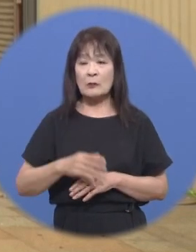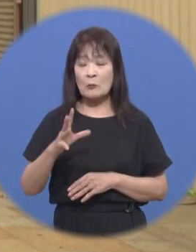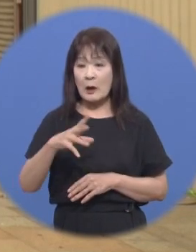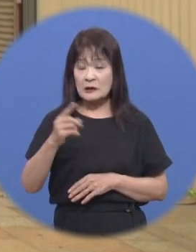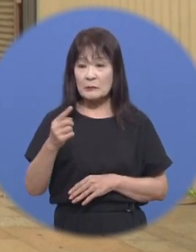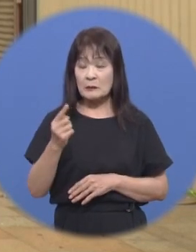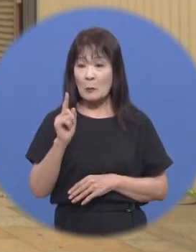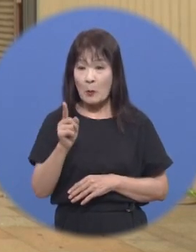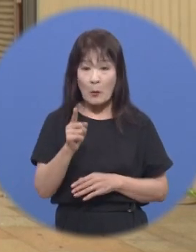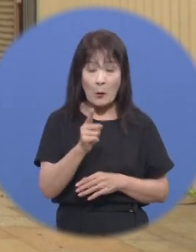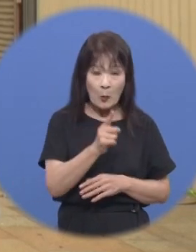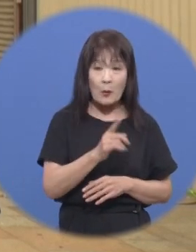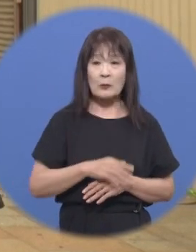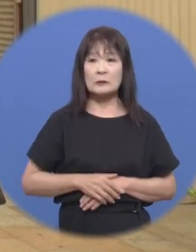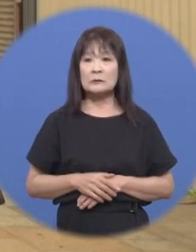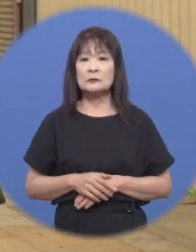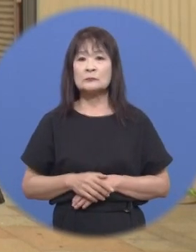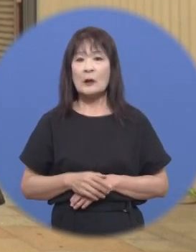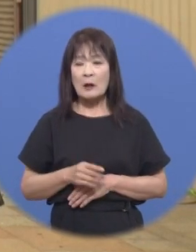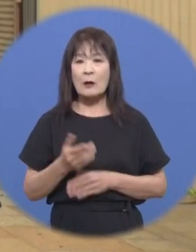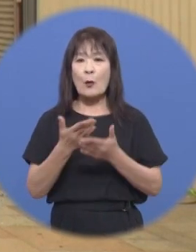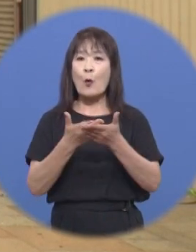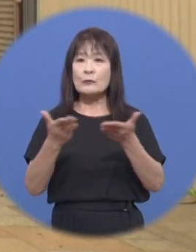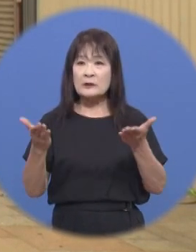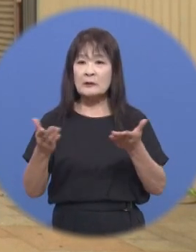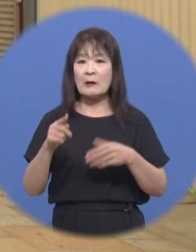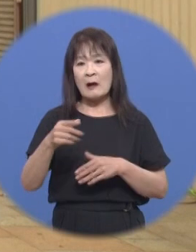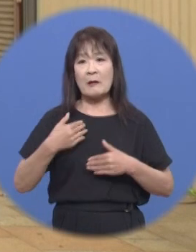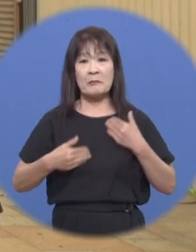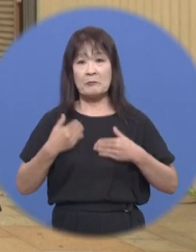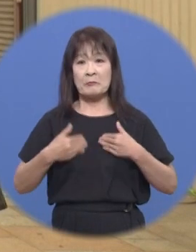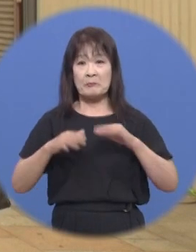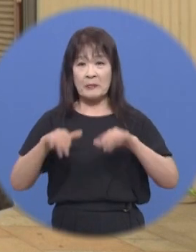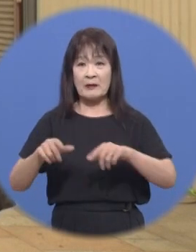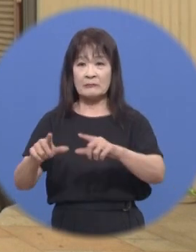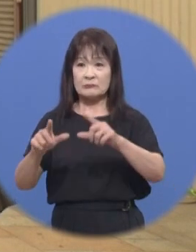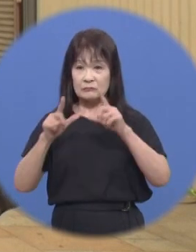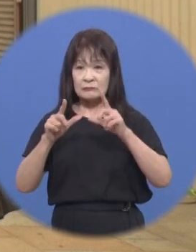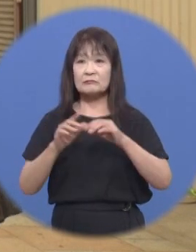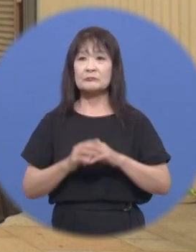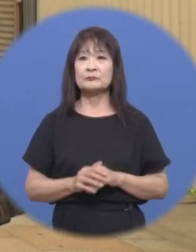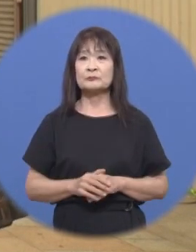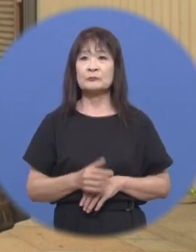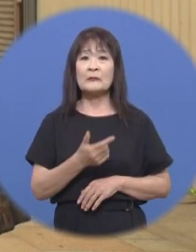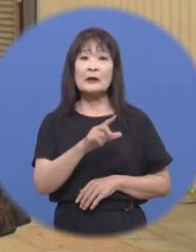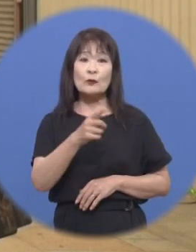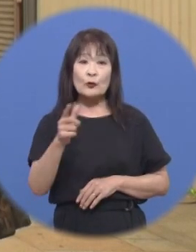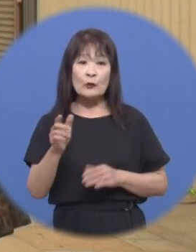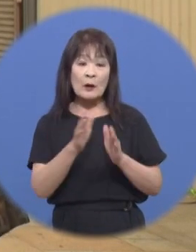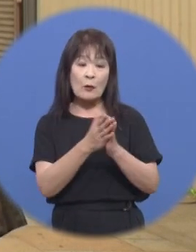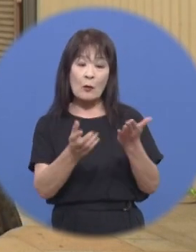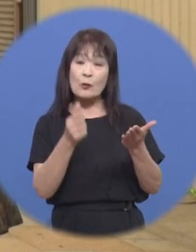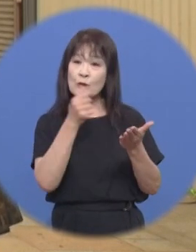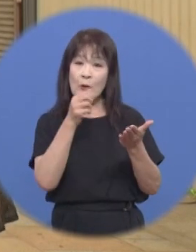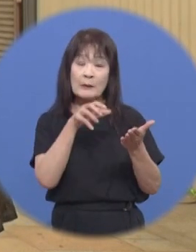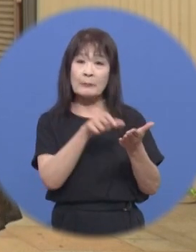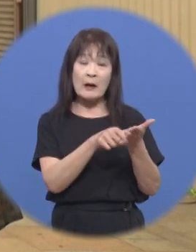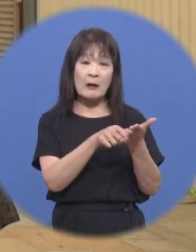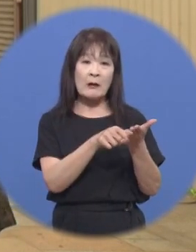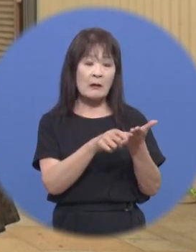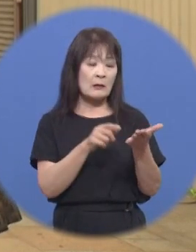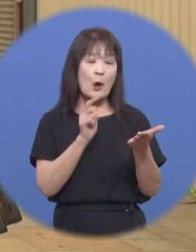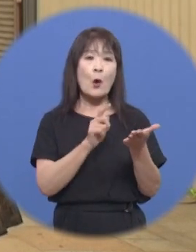えられてですね、で各お店ですごい楽しかったよとかね、あるいは、いろんなところの媒体に紹介されている